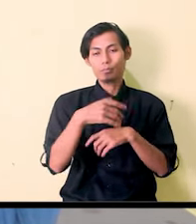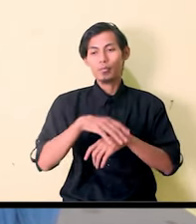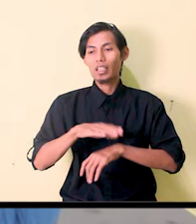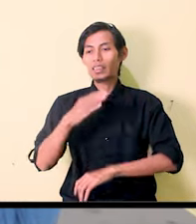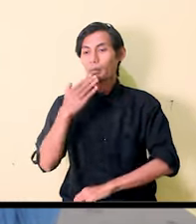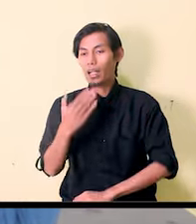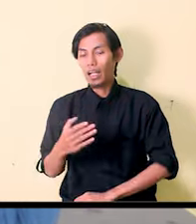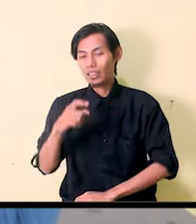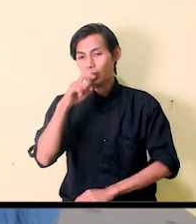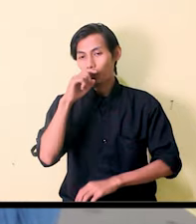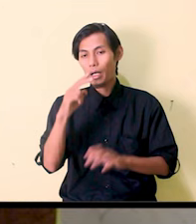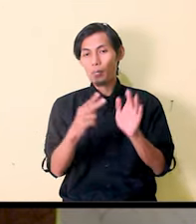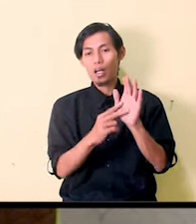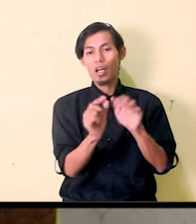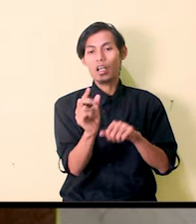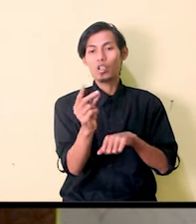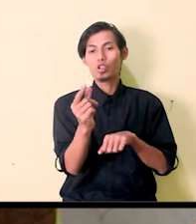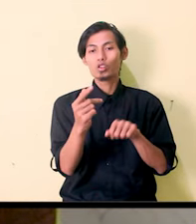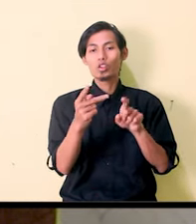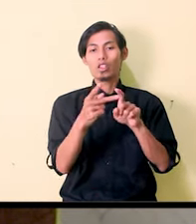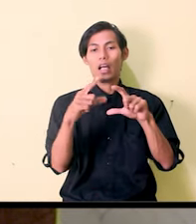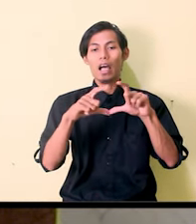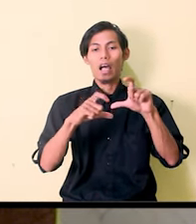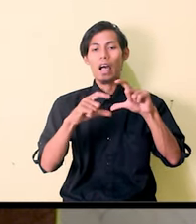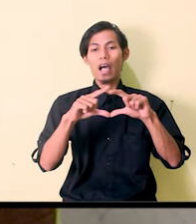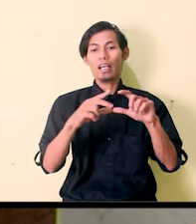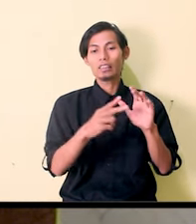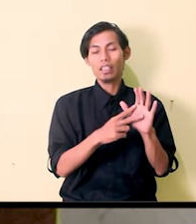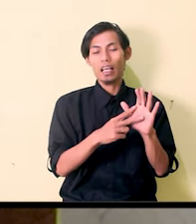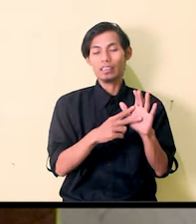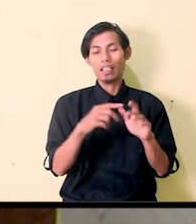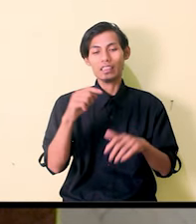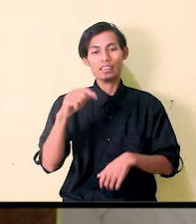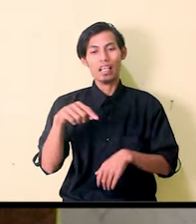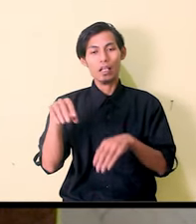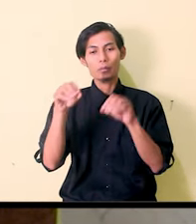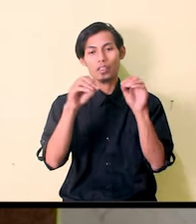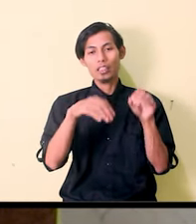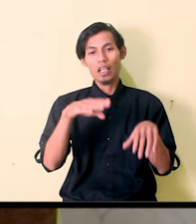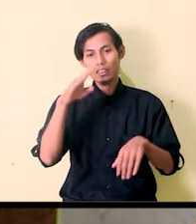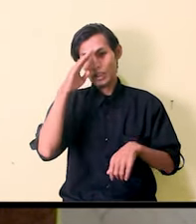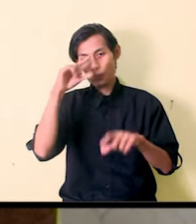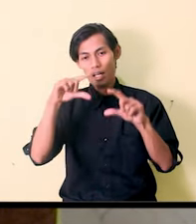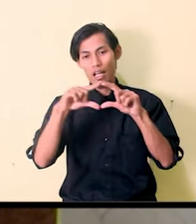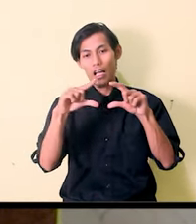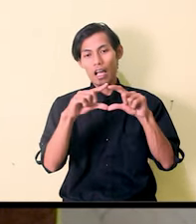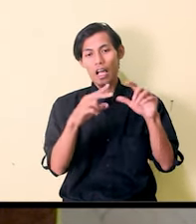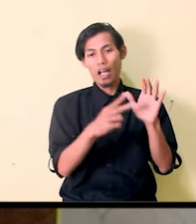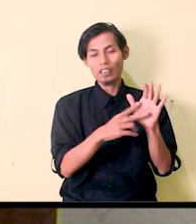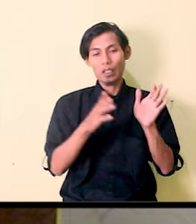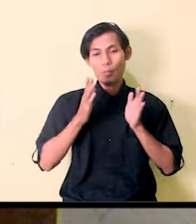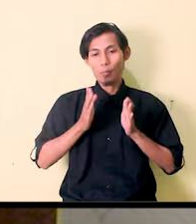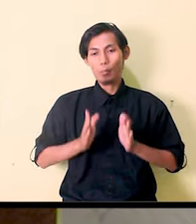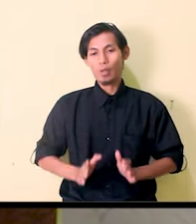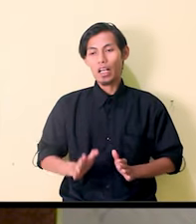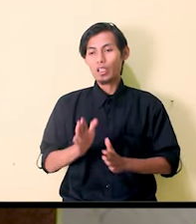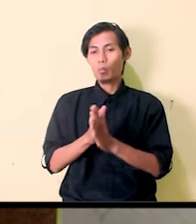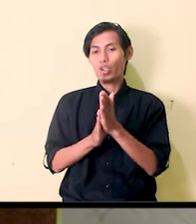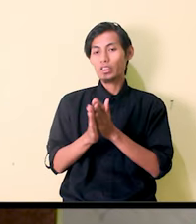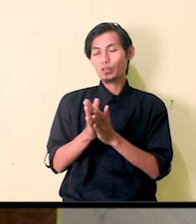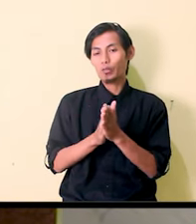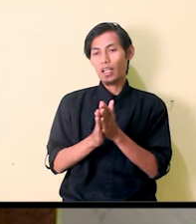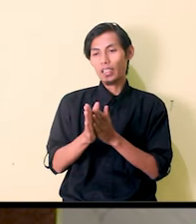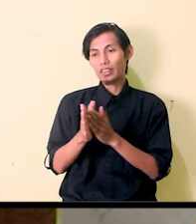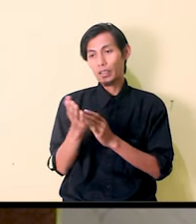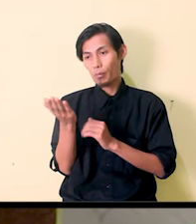Bapak Nur Hasan maksud saya selanjutnya geser ke masaang nih peran dan motivasinya masaang dalam memperjuangkan